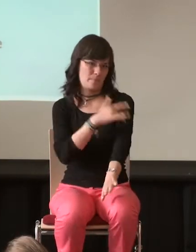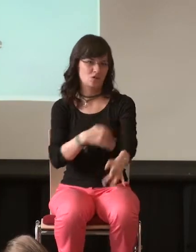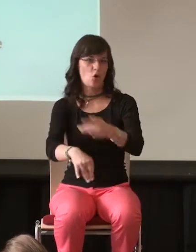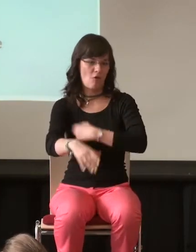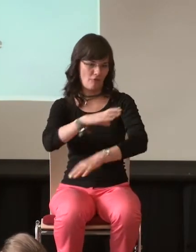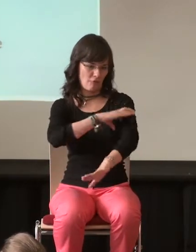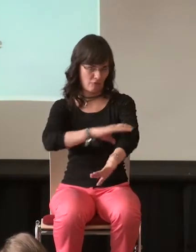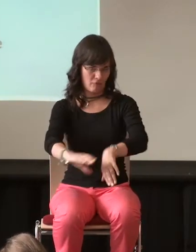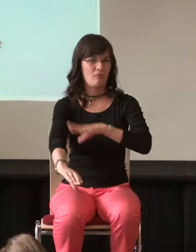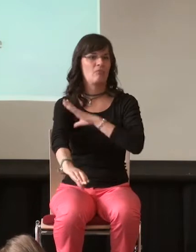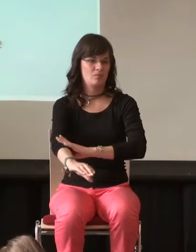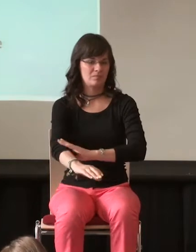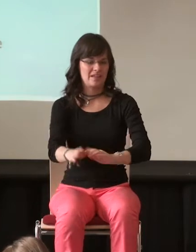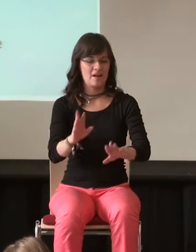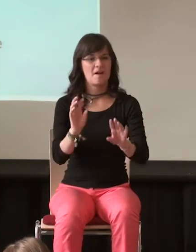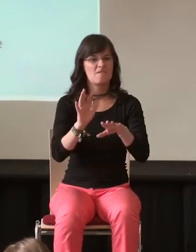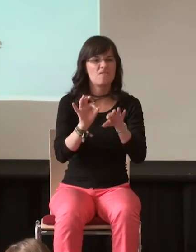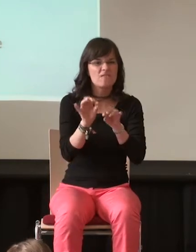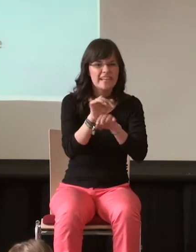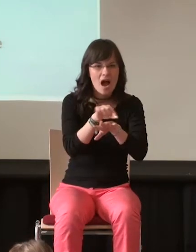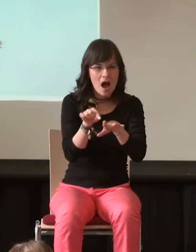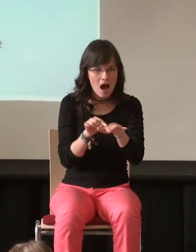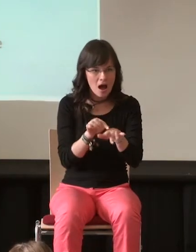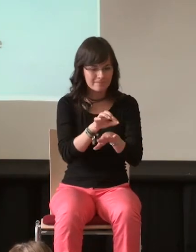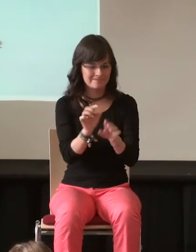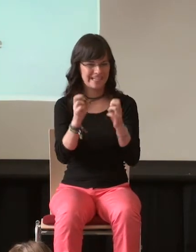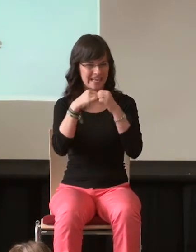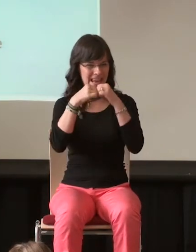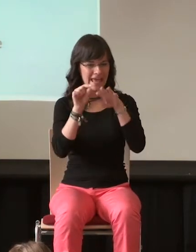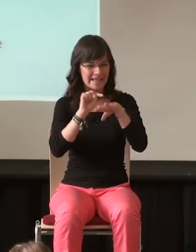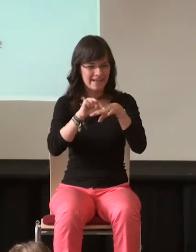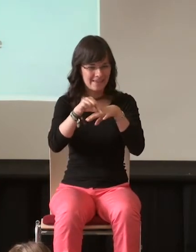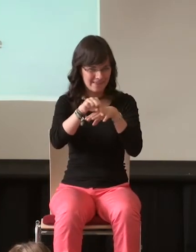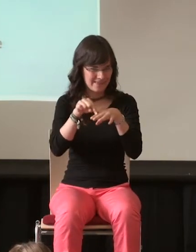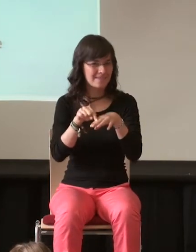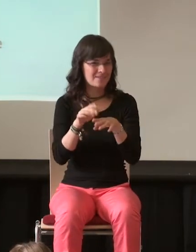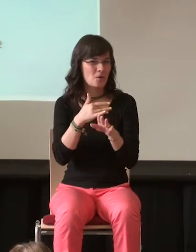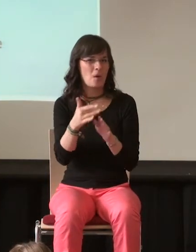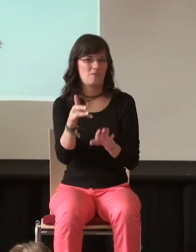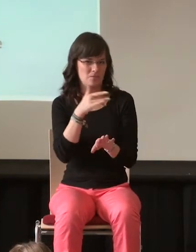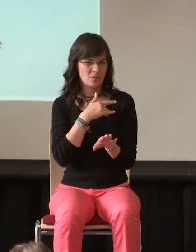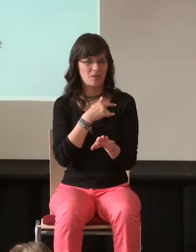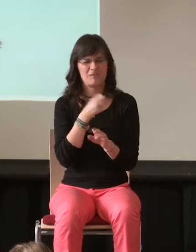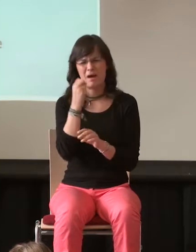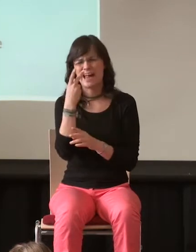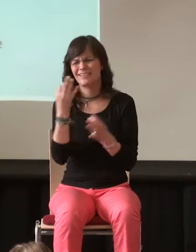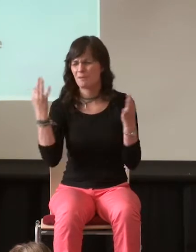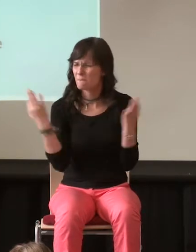also Arme und vor allen Dingen die Finger, die kleinen Fingergelenke, die sehr wichtig sind für den Alltag,